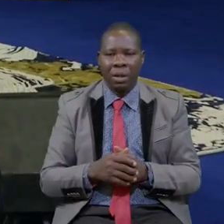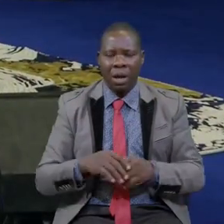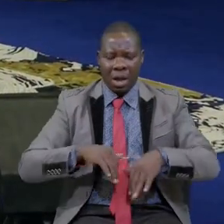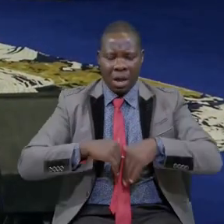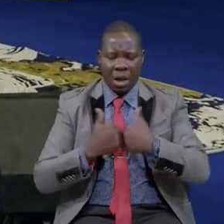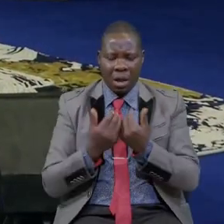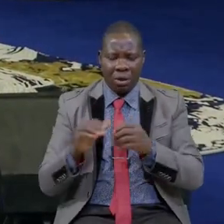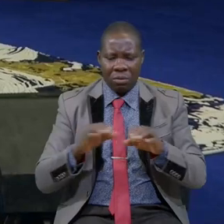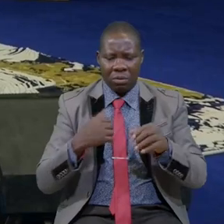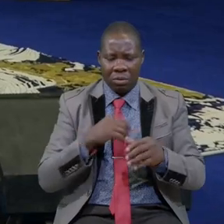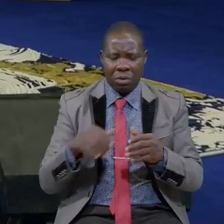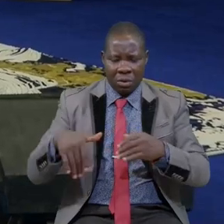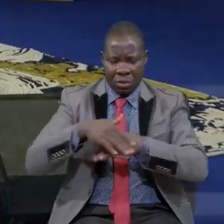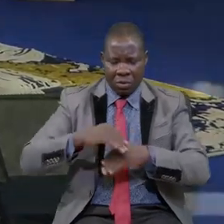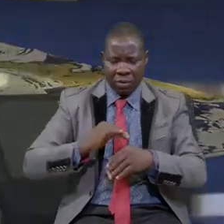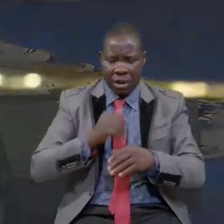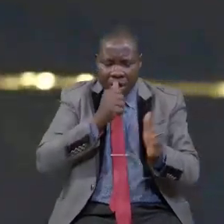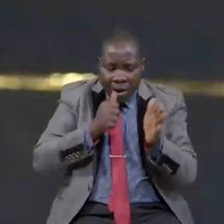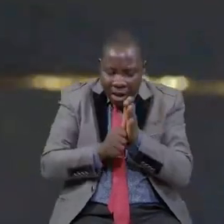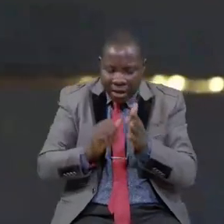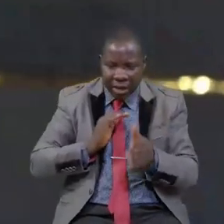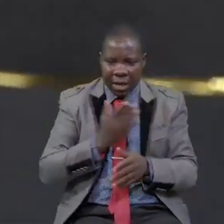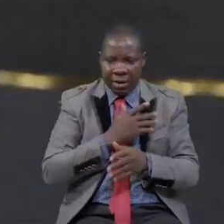Comment cacher nos péchés premièrement?